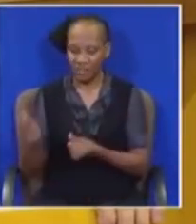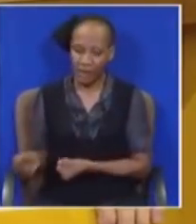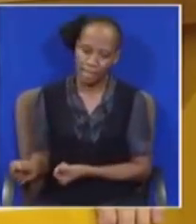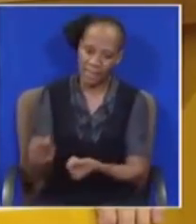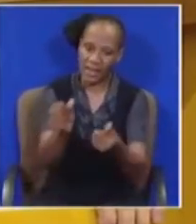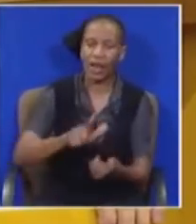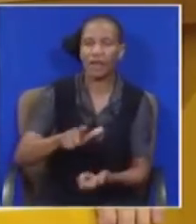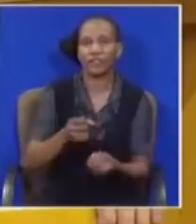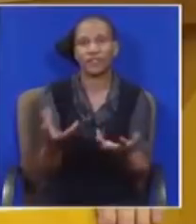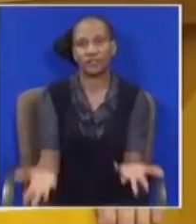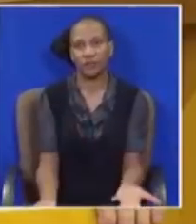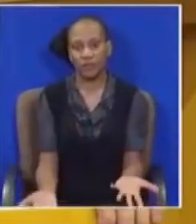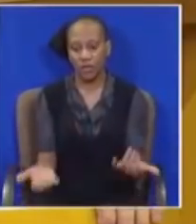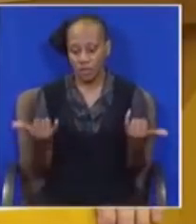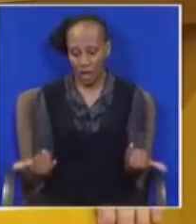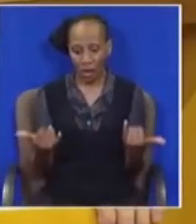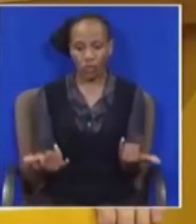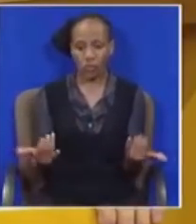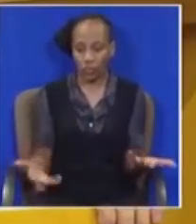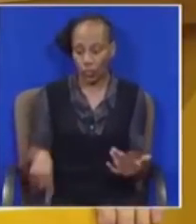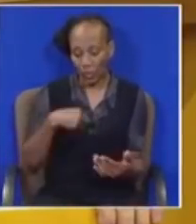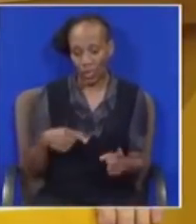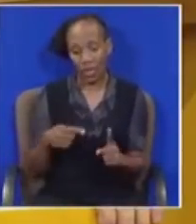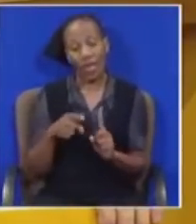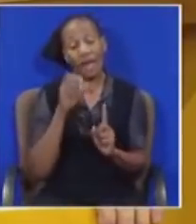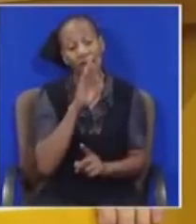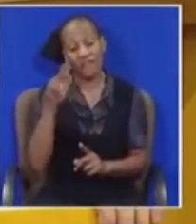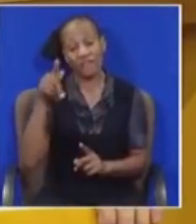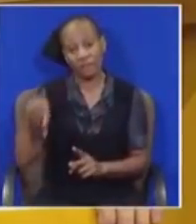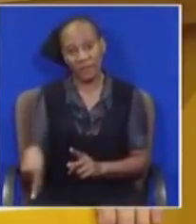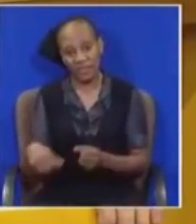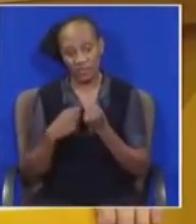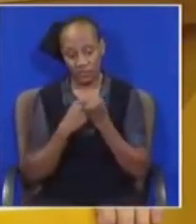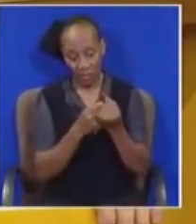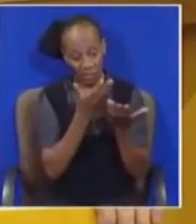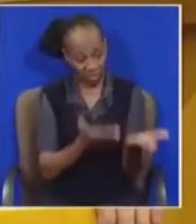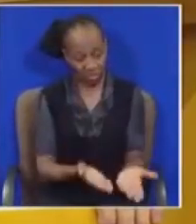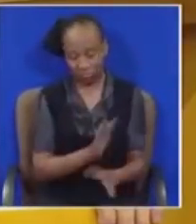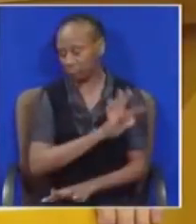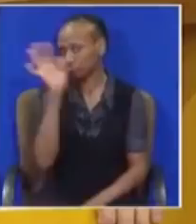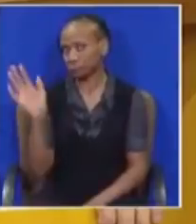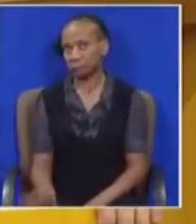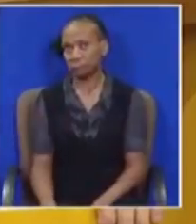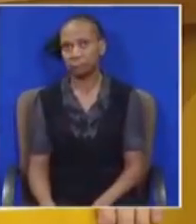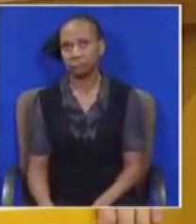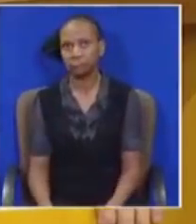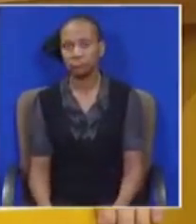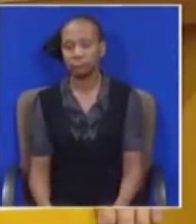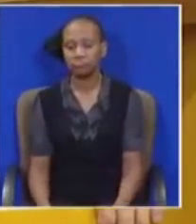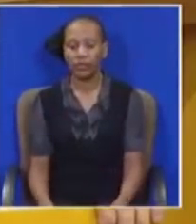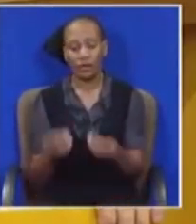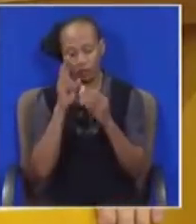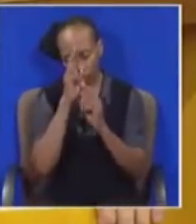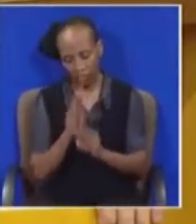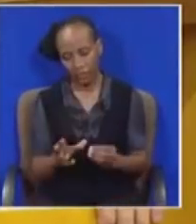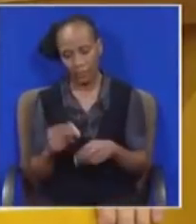ons is. Die Vryheidsfront Plus sal dit nie ondersteun nie. And I want to say again, if you continue on this course, your